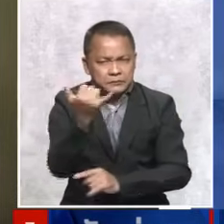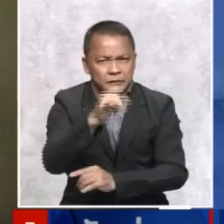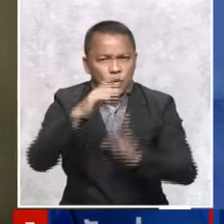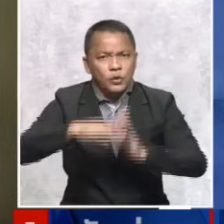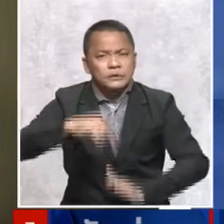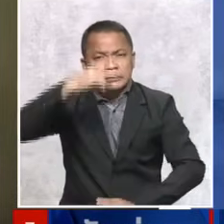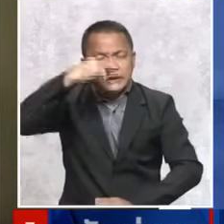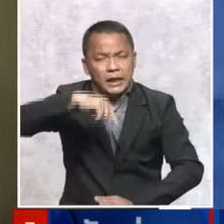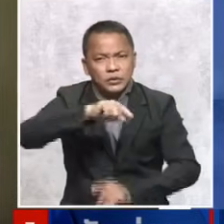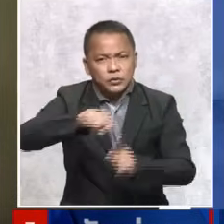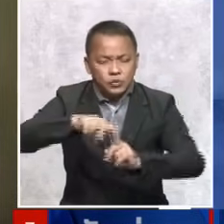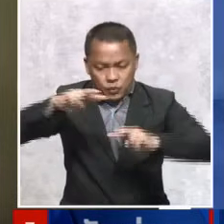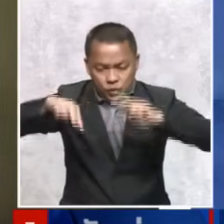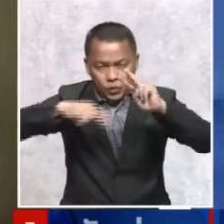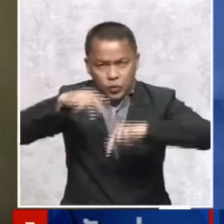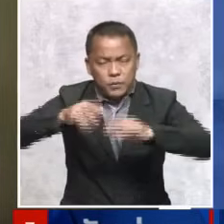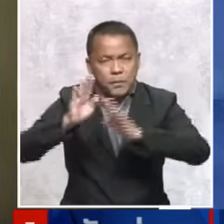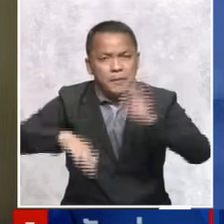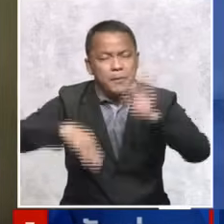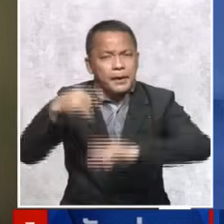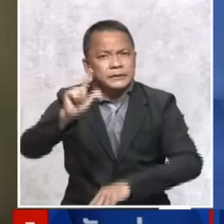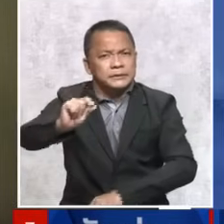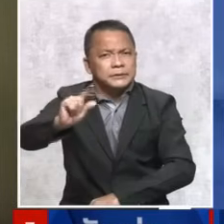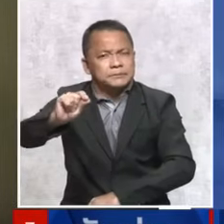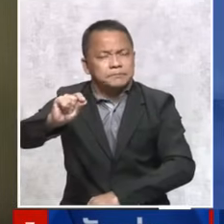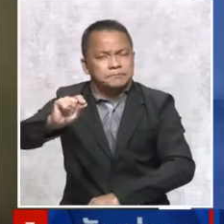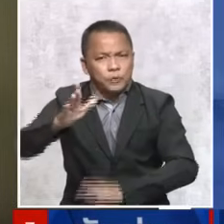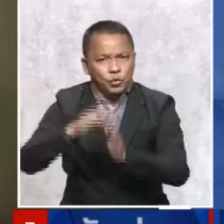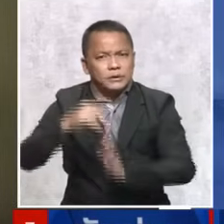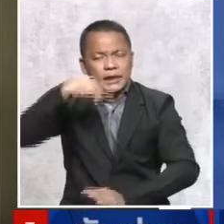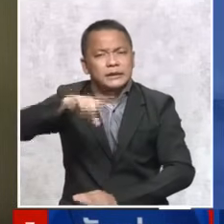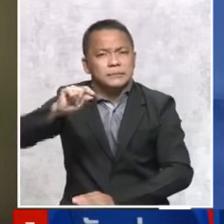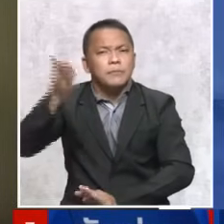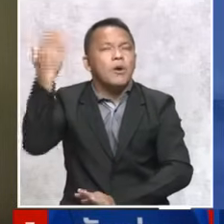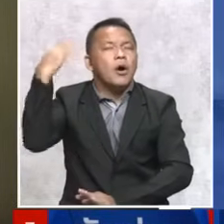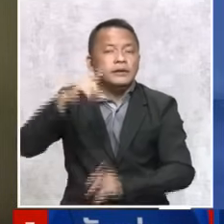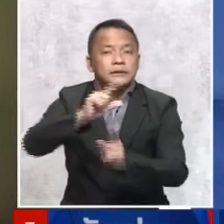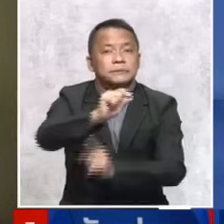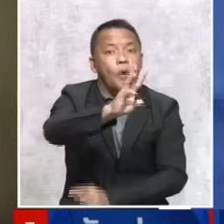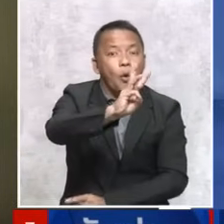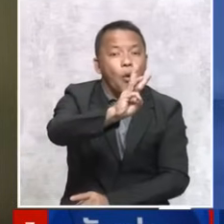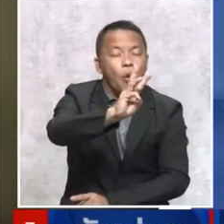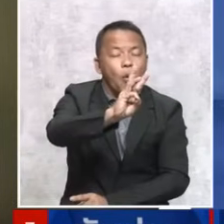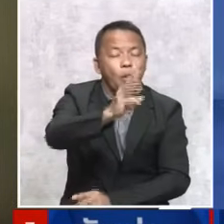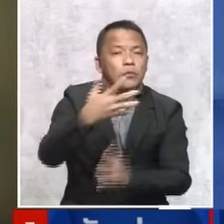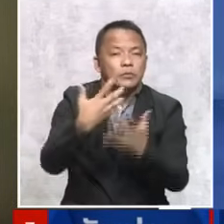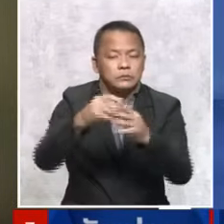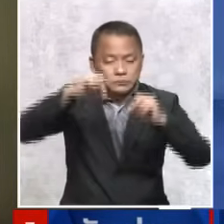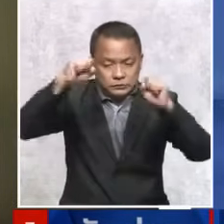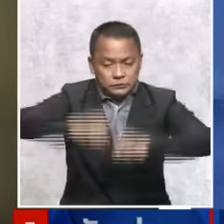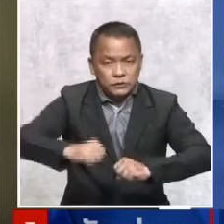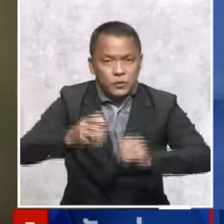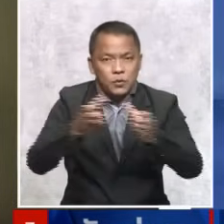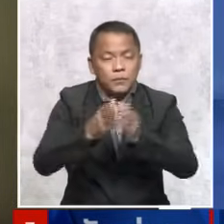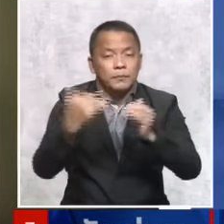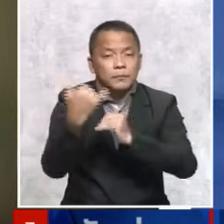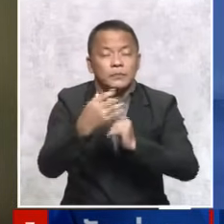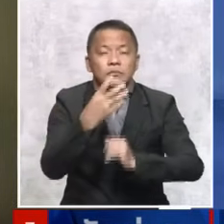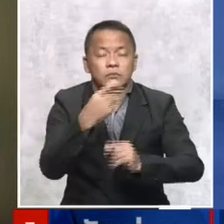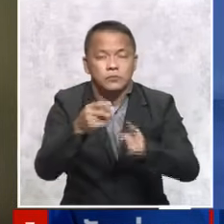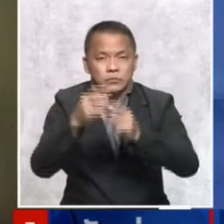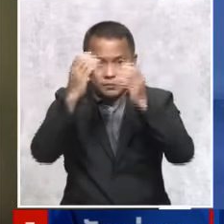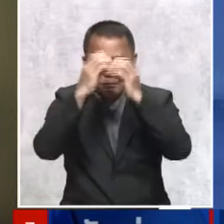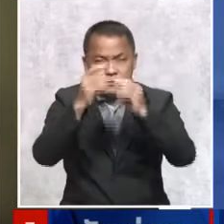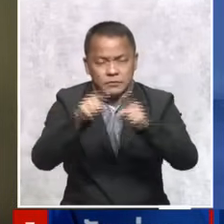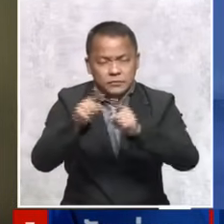นไทยที่ถูกคุมตัวเนี่ยอยู่ประมาณอีก20รายจากเดิม26รายที่ได้รับการยืนยันจากฝ่ายอิสราเอลรัฐ